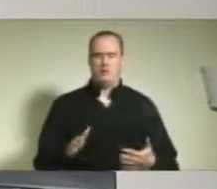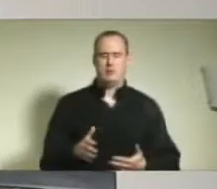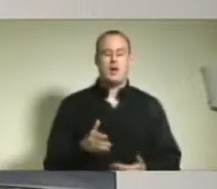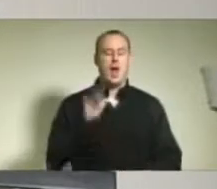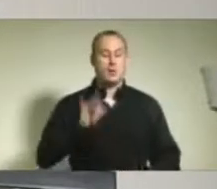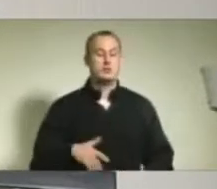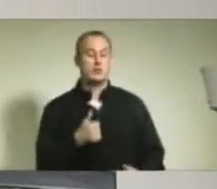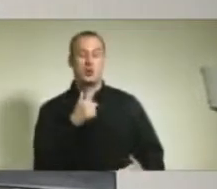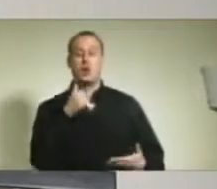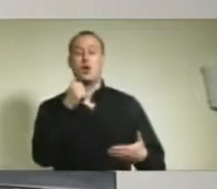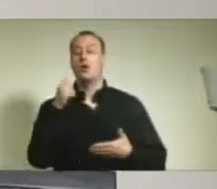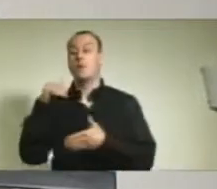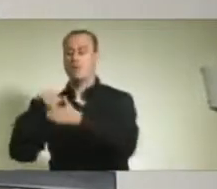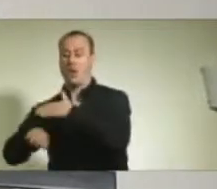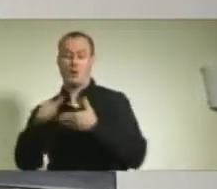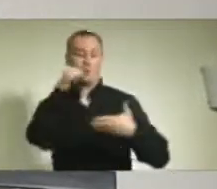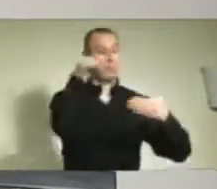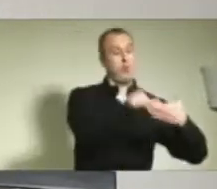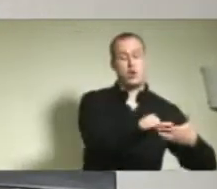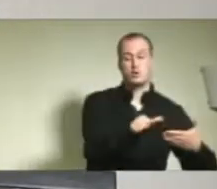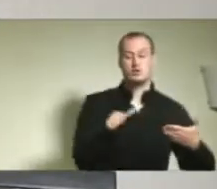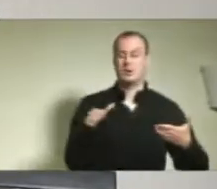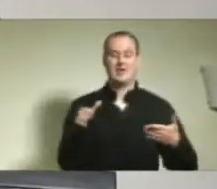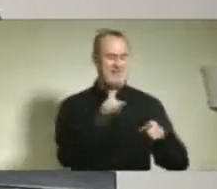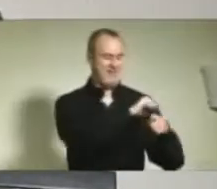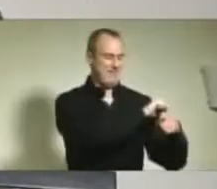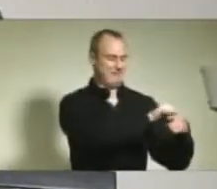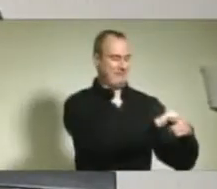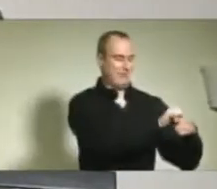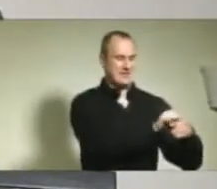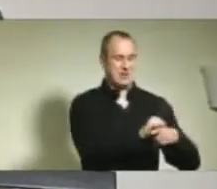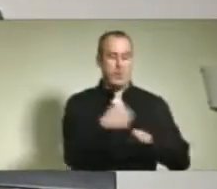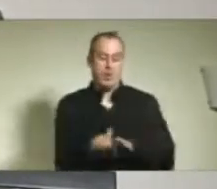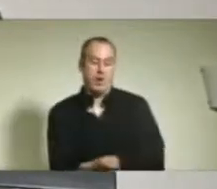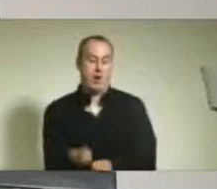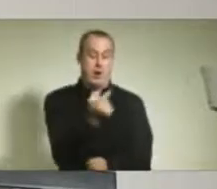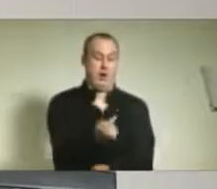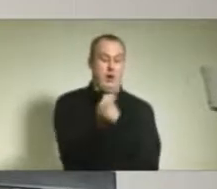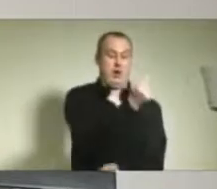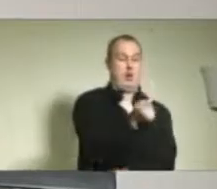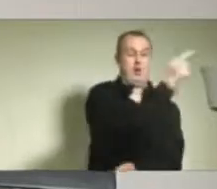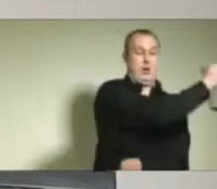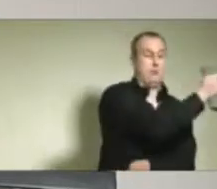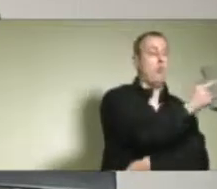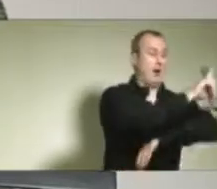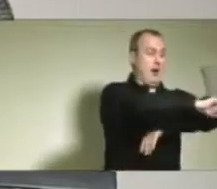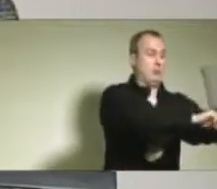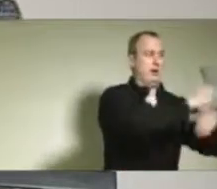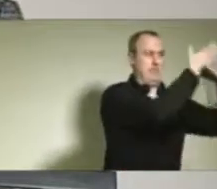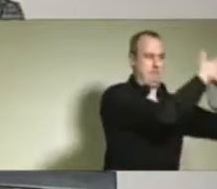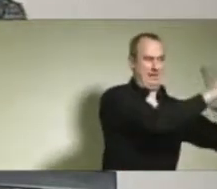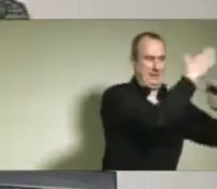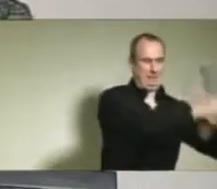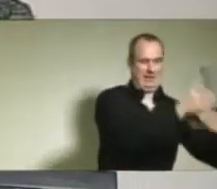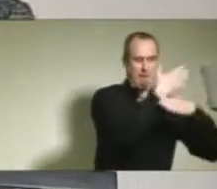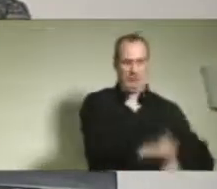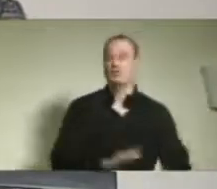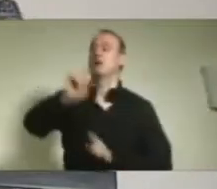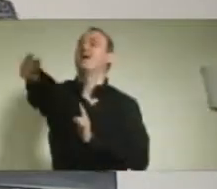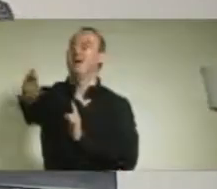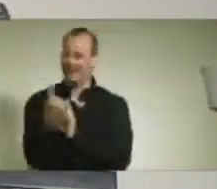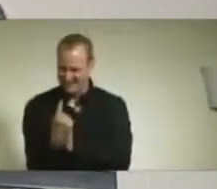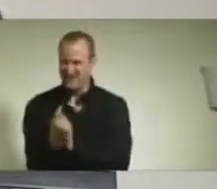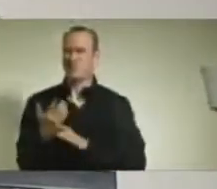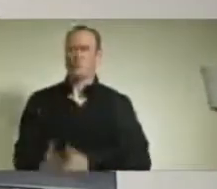banque n'avaient pas intégré cette formation en amont aux clients, au personnel. Donc syndicalement, on s'est